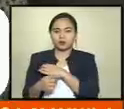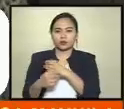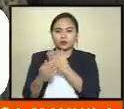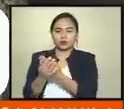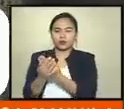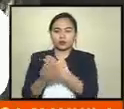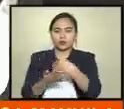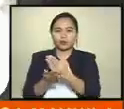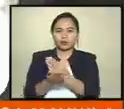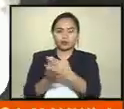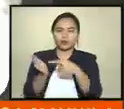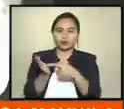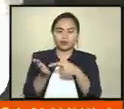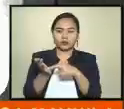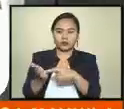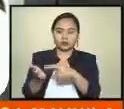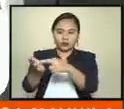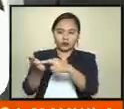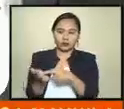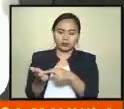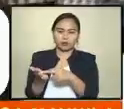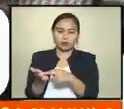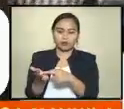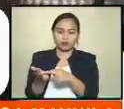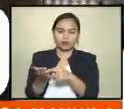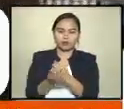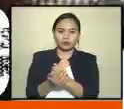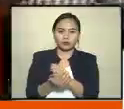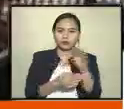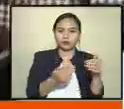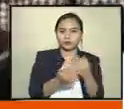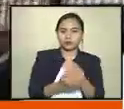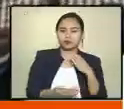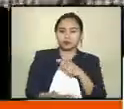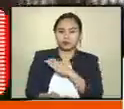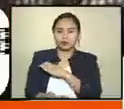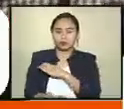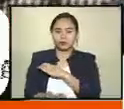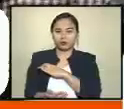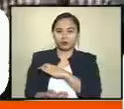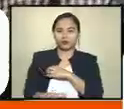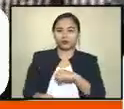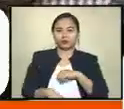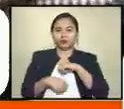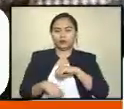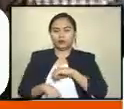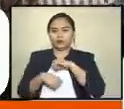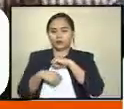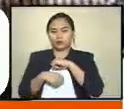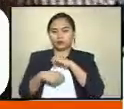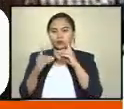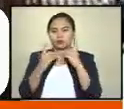mga budget request. Ganyan naman talaga eh, kasi syempre lahat ng congressman gusto magpasikat sa kanilang distrito. Lahat